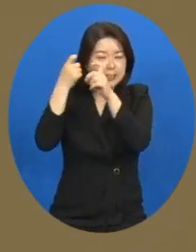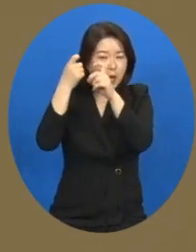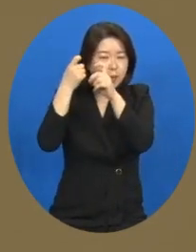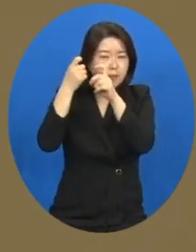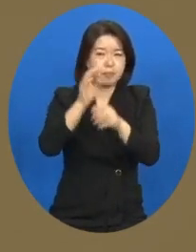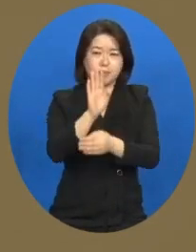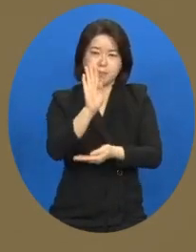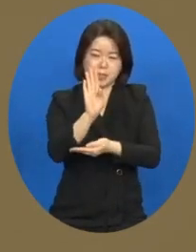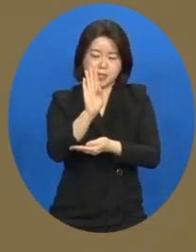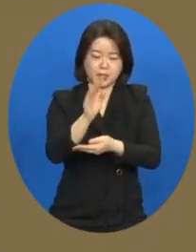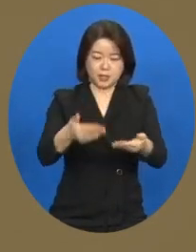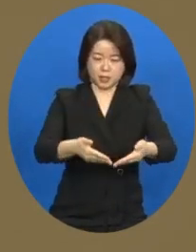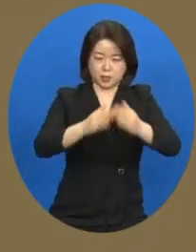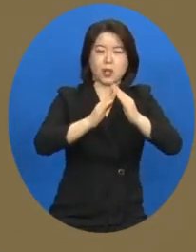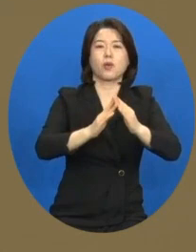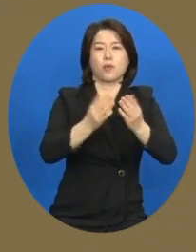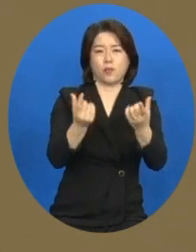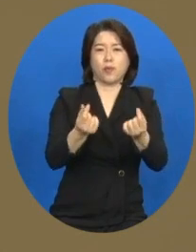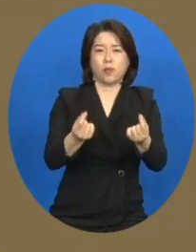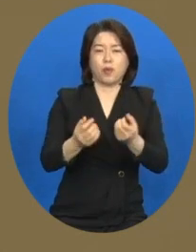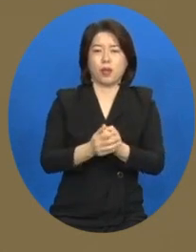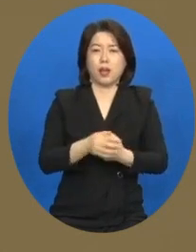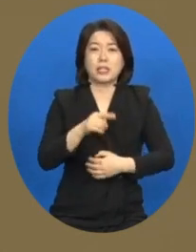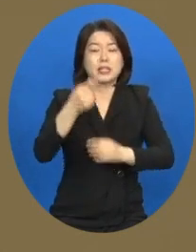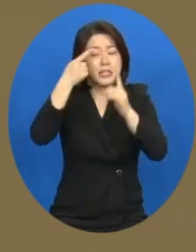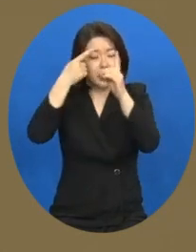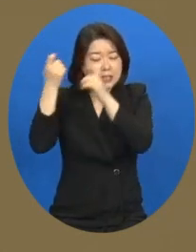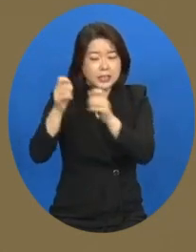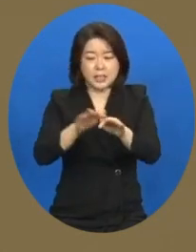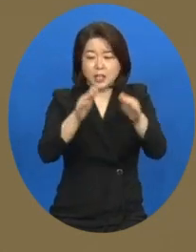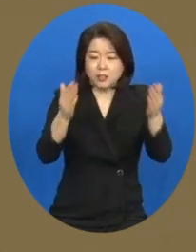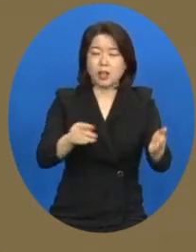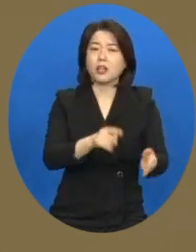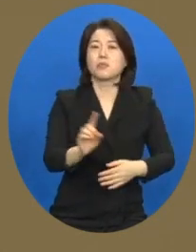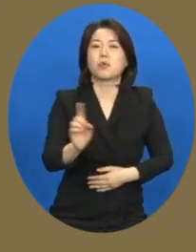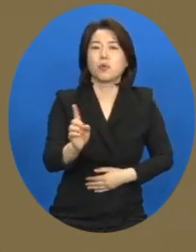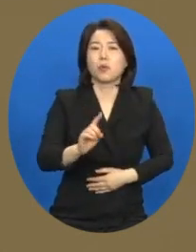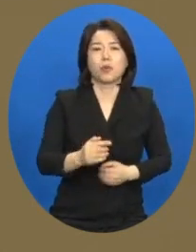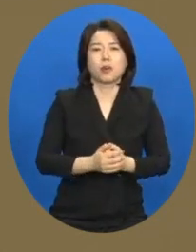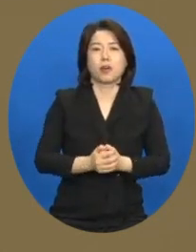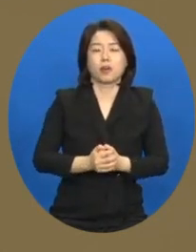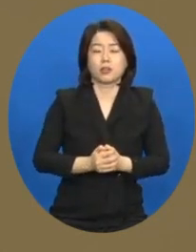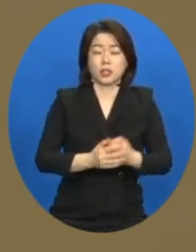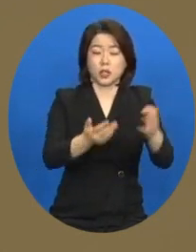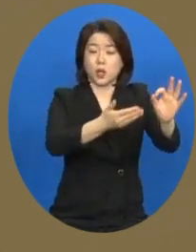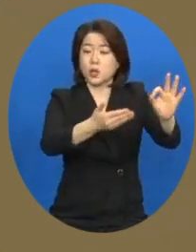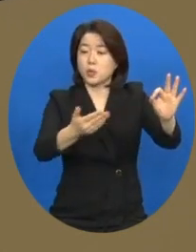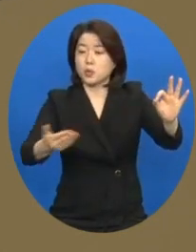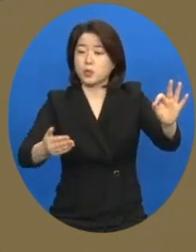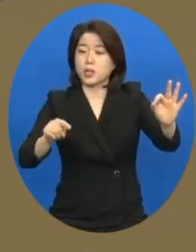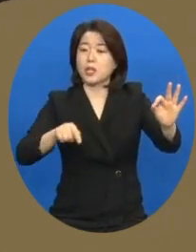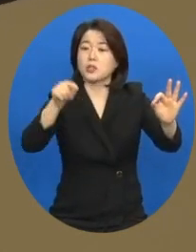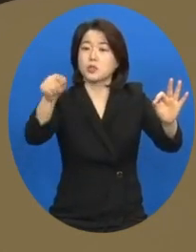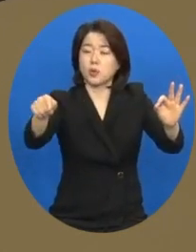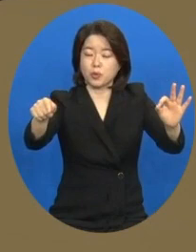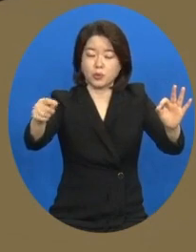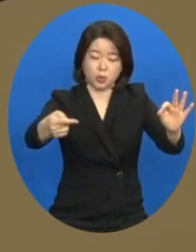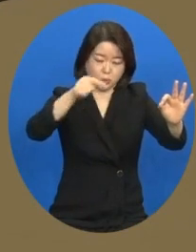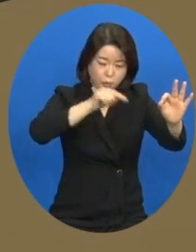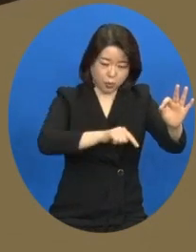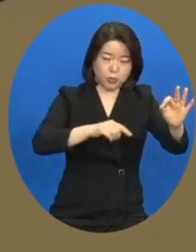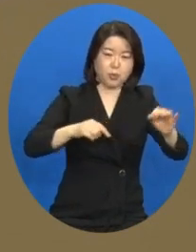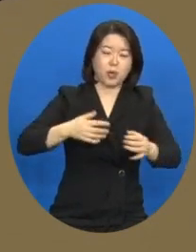거예요. 도대체 이 기념비가 단이 뭐냐? 저 요단 동쪽편에 있는 저들도 우리와 한